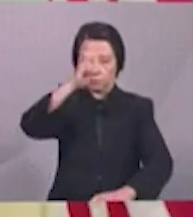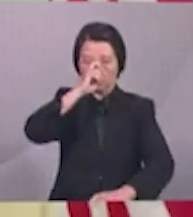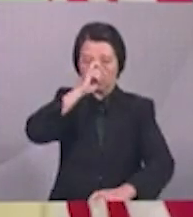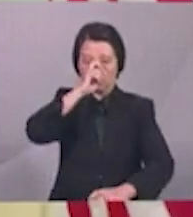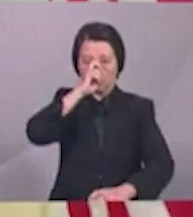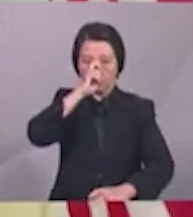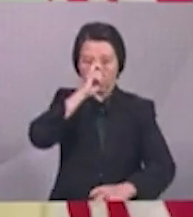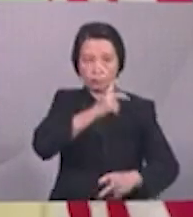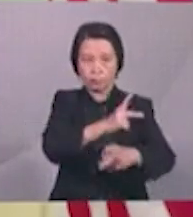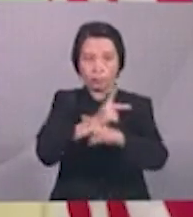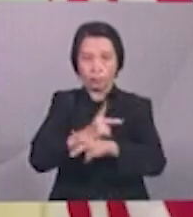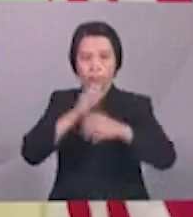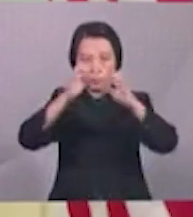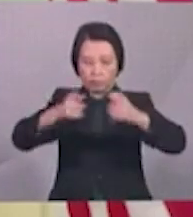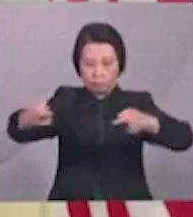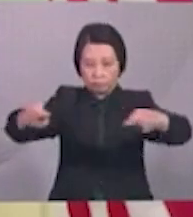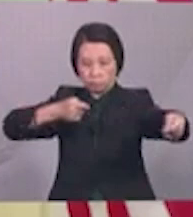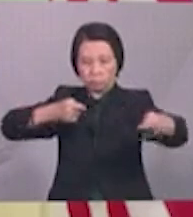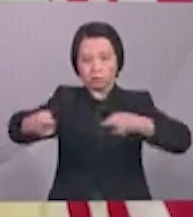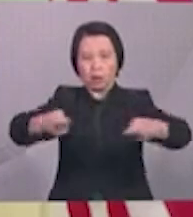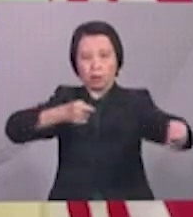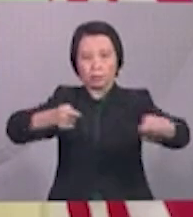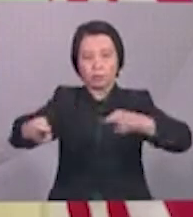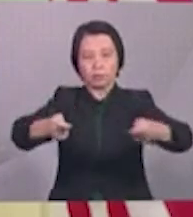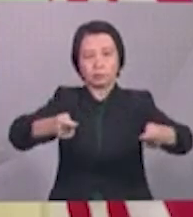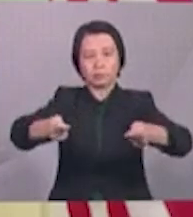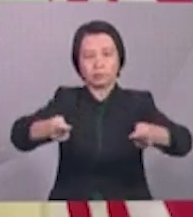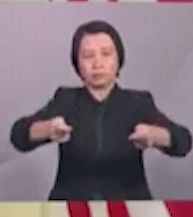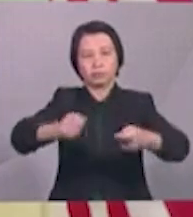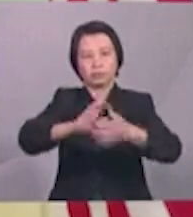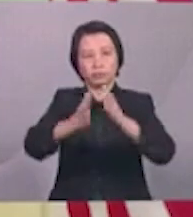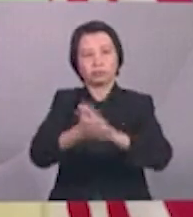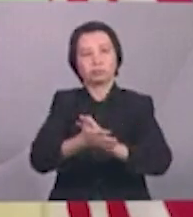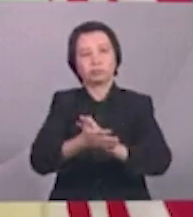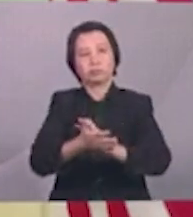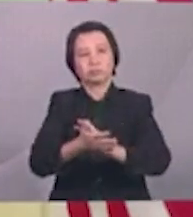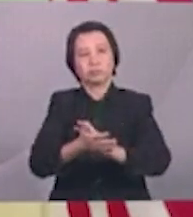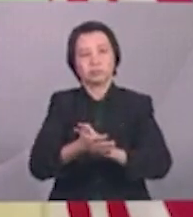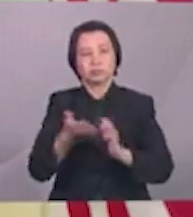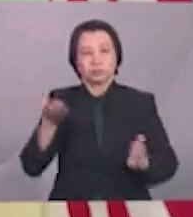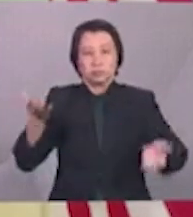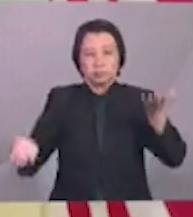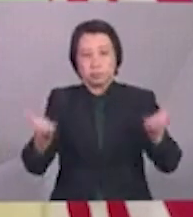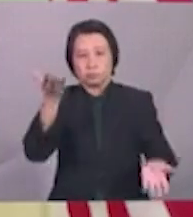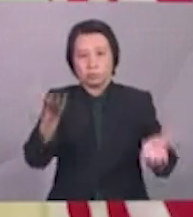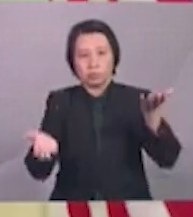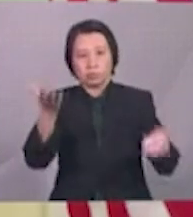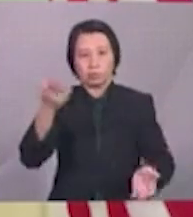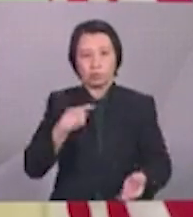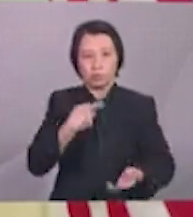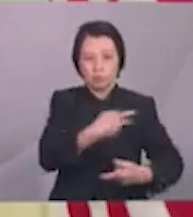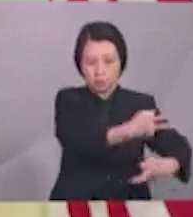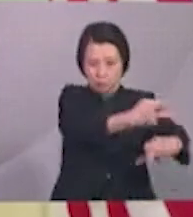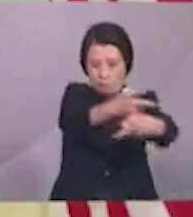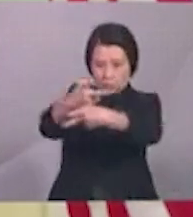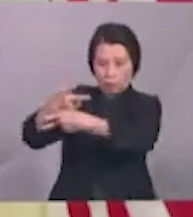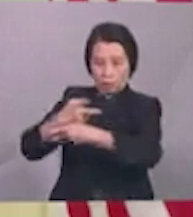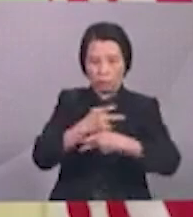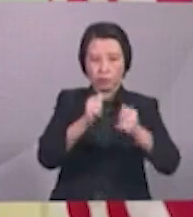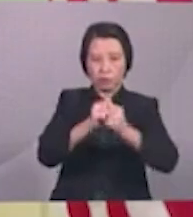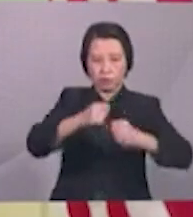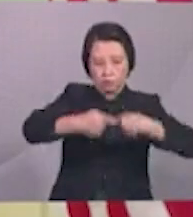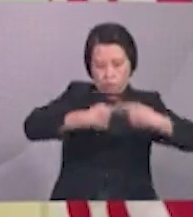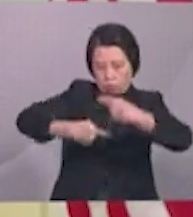Emily kreatif jaga Puncak birahi jadi Bukit kita Kawal dengan nah